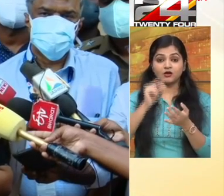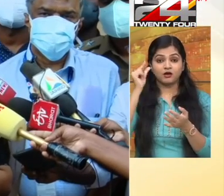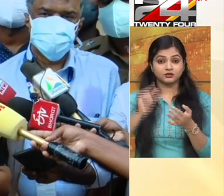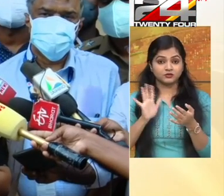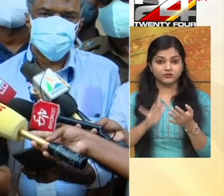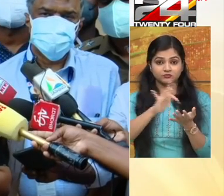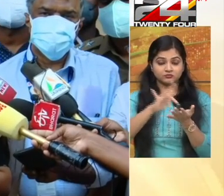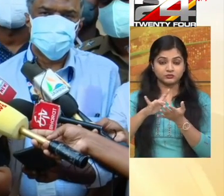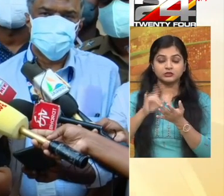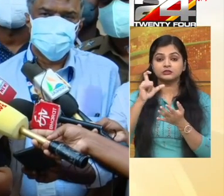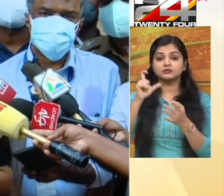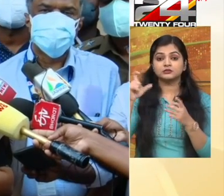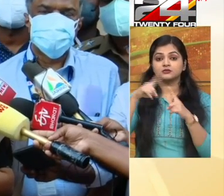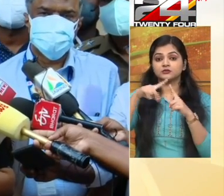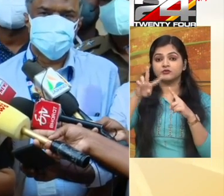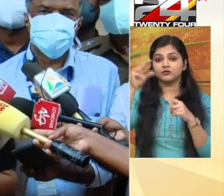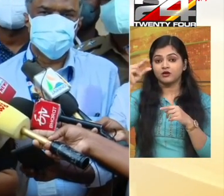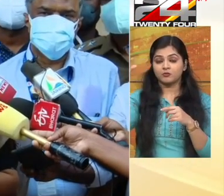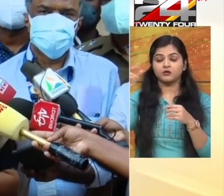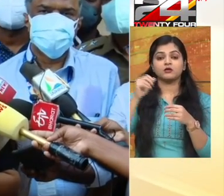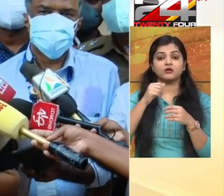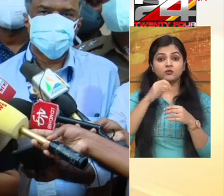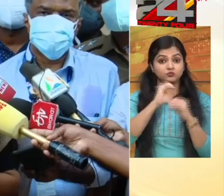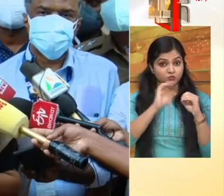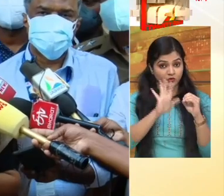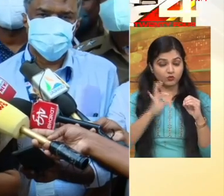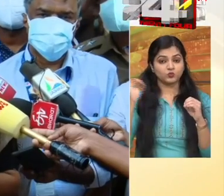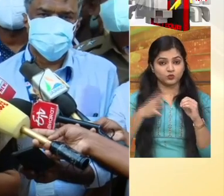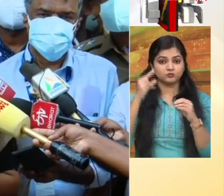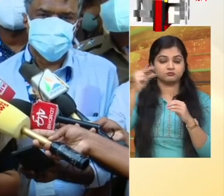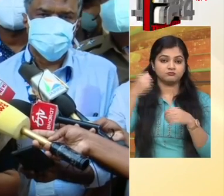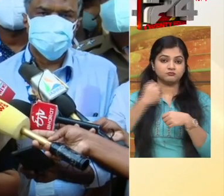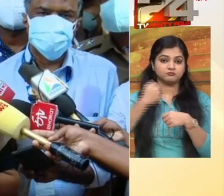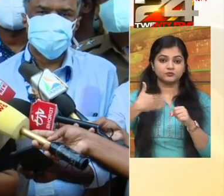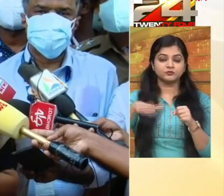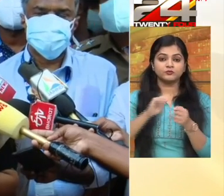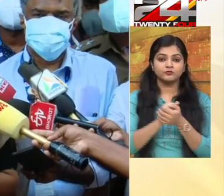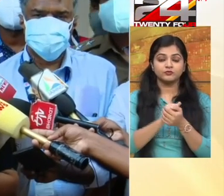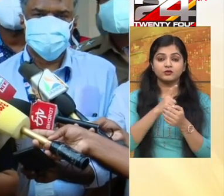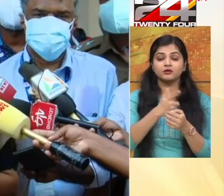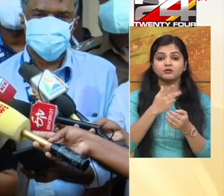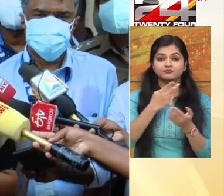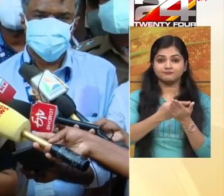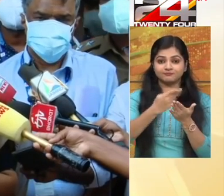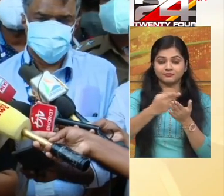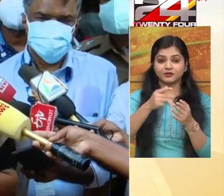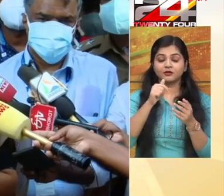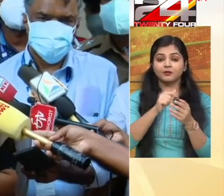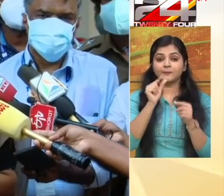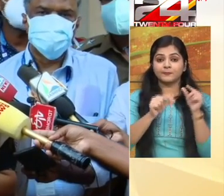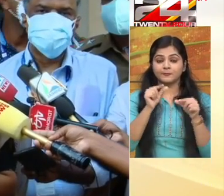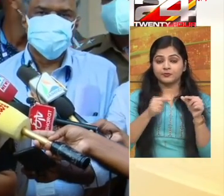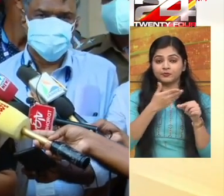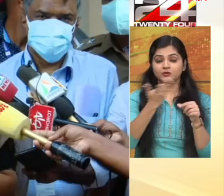സ്ഥലങ്ങളിലും CCTV ക്യാമറകൾ ഇല്ല എങ്കിൽ സ്ഥാപിക്കണം. ഇത് രണ്ട് തരത്തിലാണ്. ഒന്ന്, ഇതുപോലെ പേഷ്യൻസിൻ്റെ അല്ലെങ്കിൽ ആളുകളുടെ സേഫ്റ്റി,